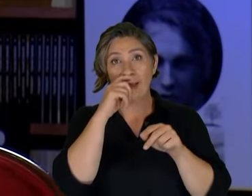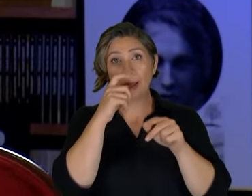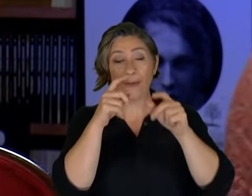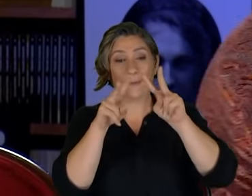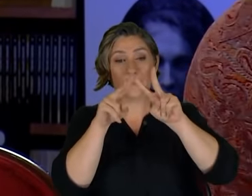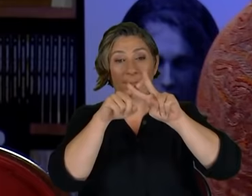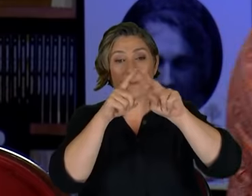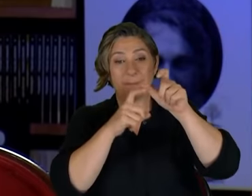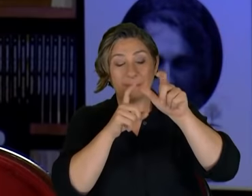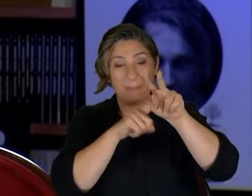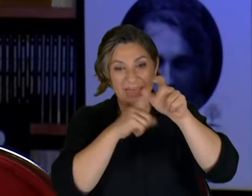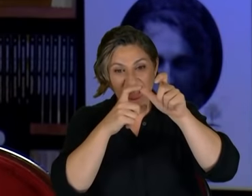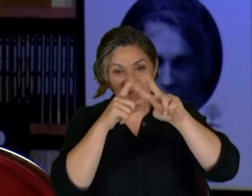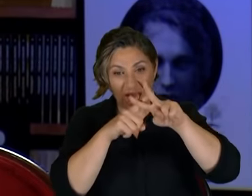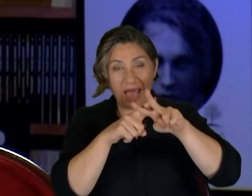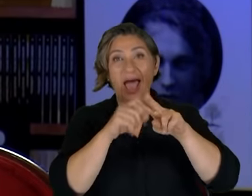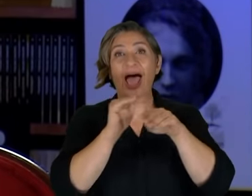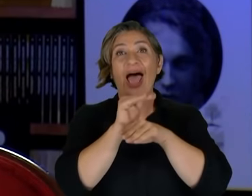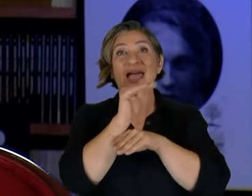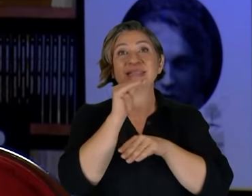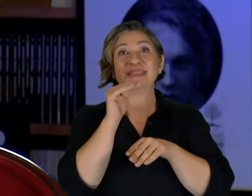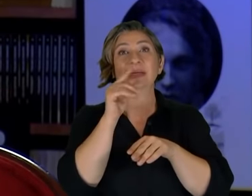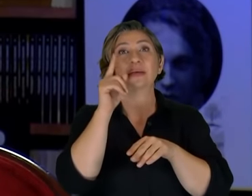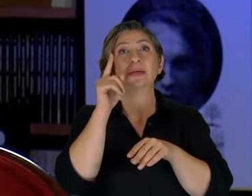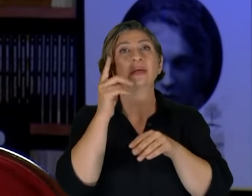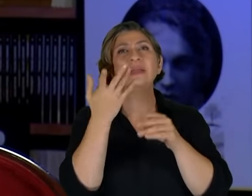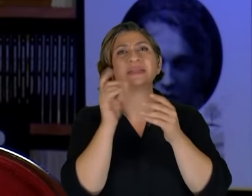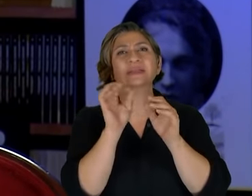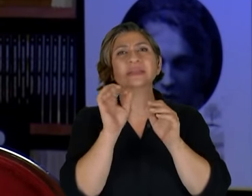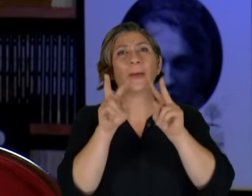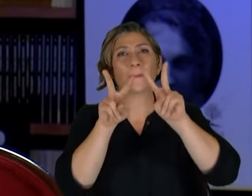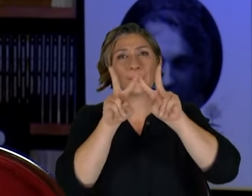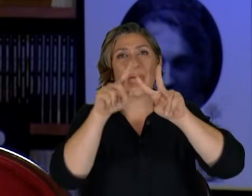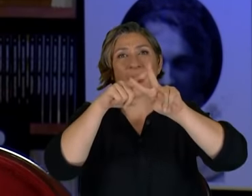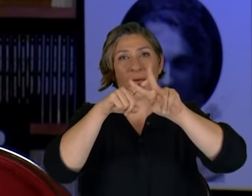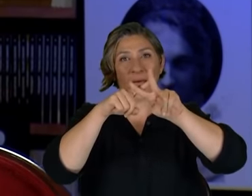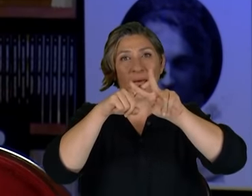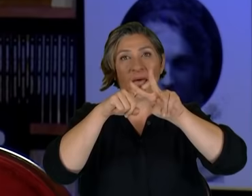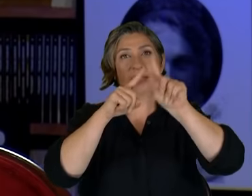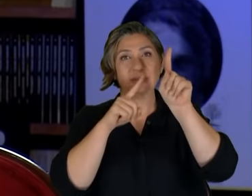Maisha. Maisha hayat demek. Maisha. Maisha Swahili dilinde. Nasıl yazıyorsunuz?